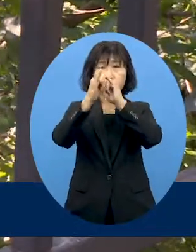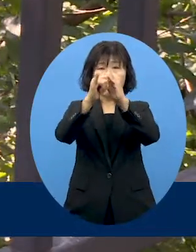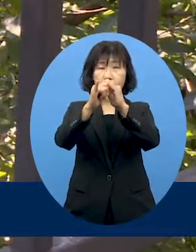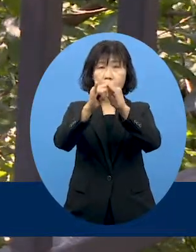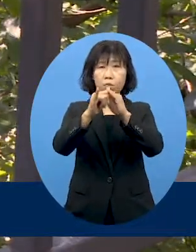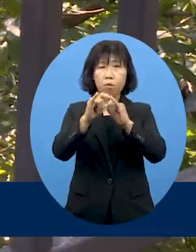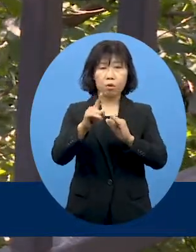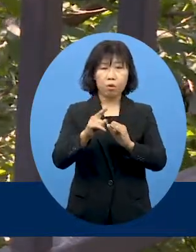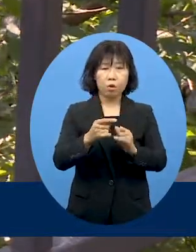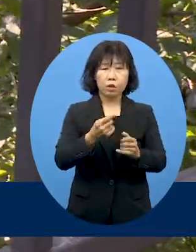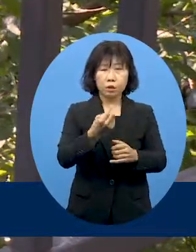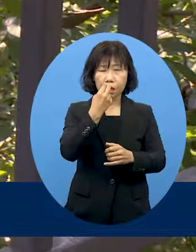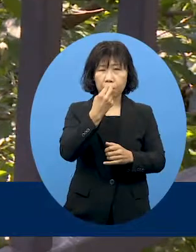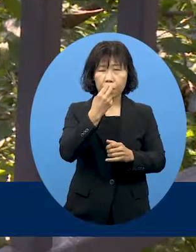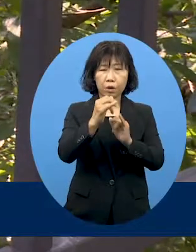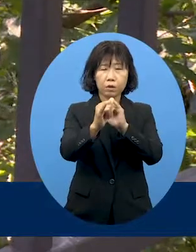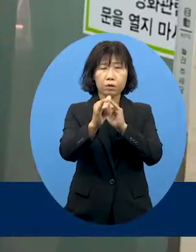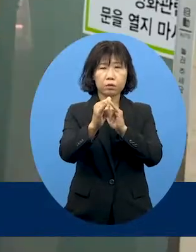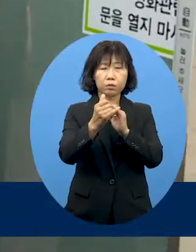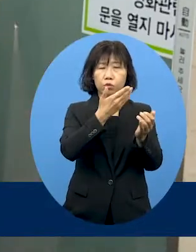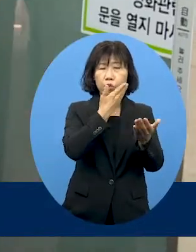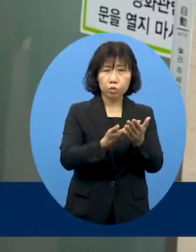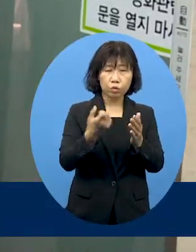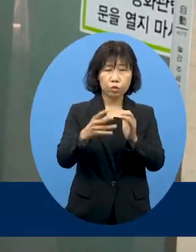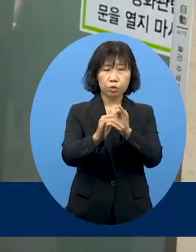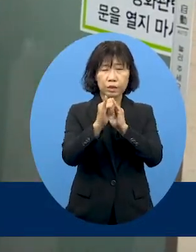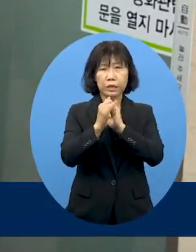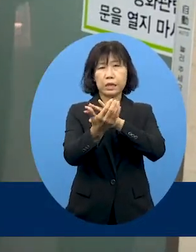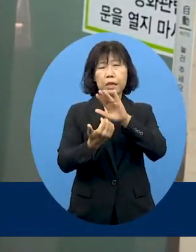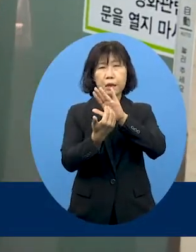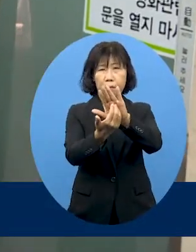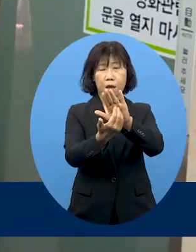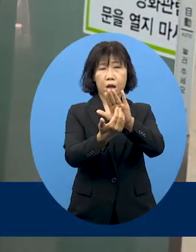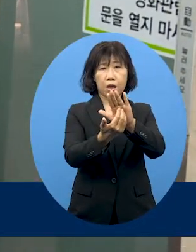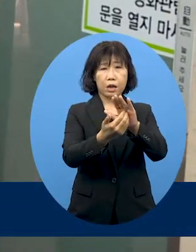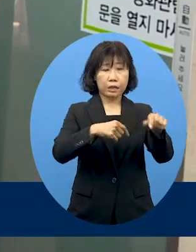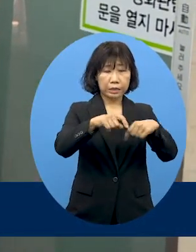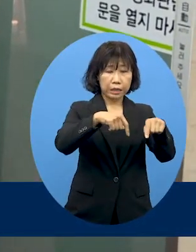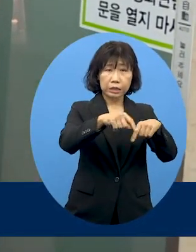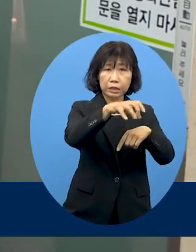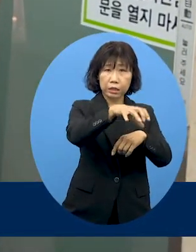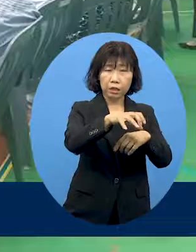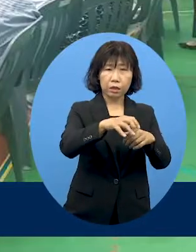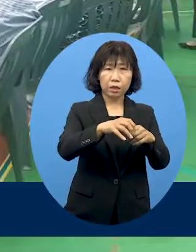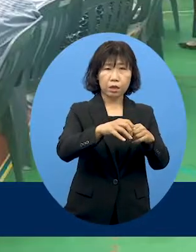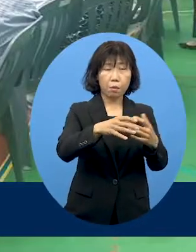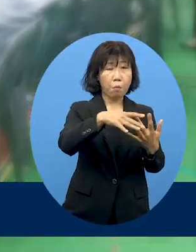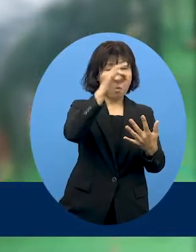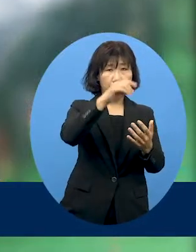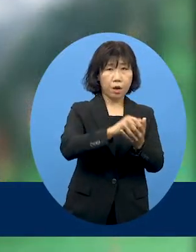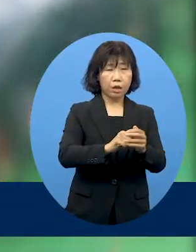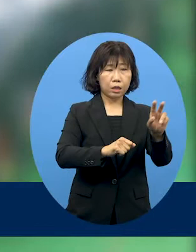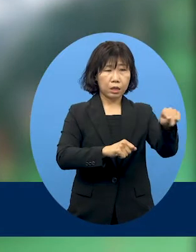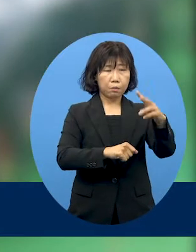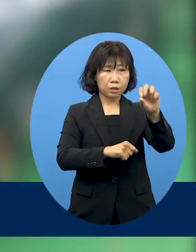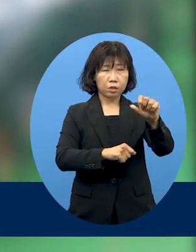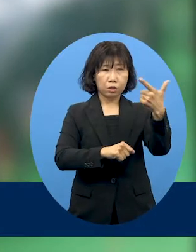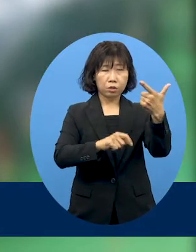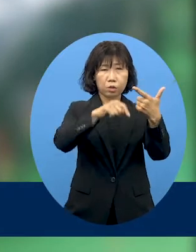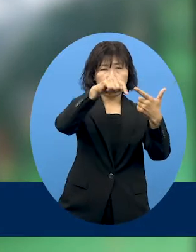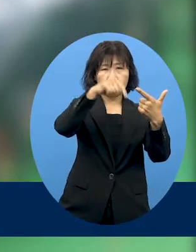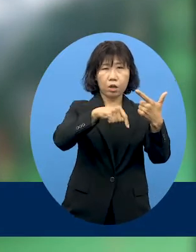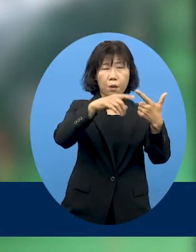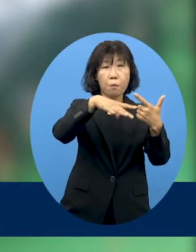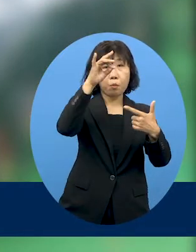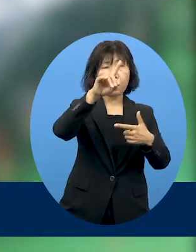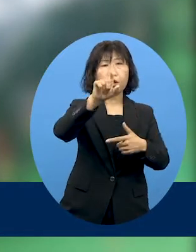표창은 자살 예방 사업과 생명 존중 문화 조성을 위해 노력한 우수 실적 지자체에 수여되는 것으로 전국